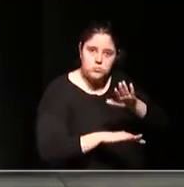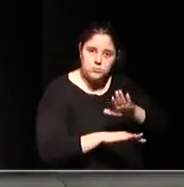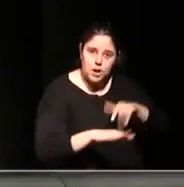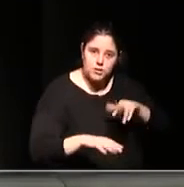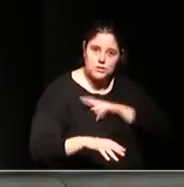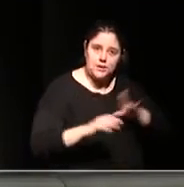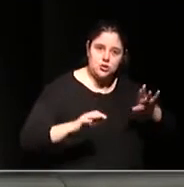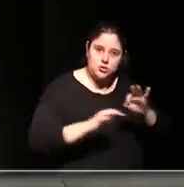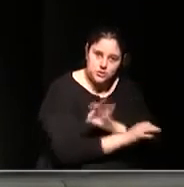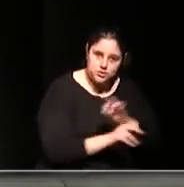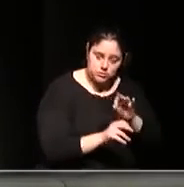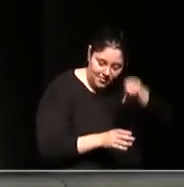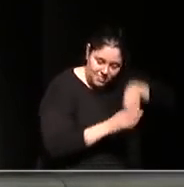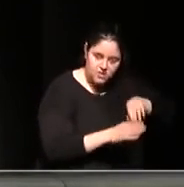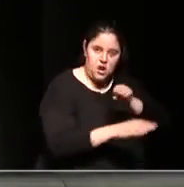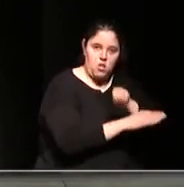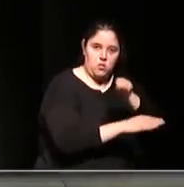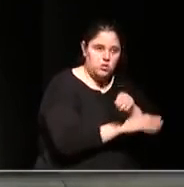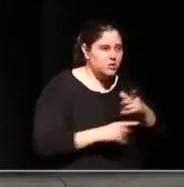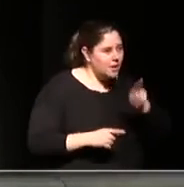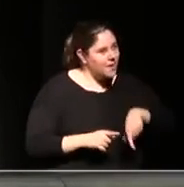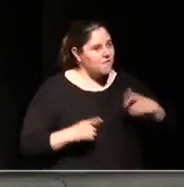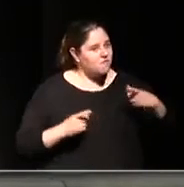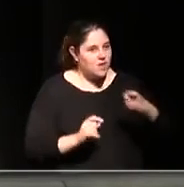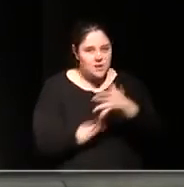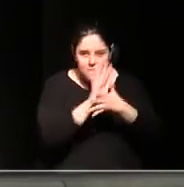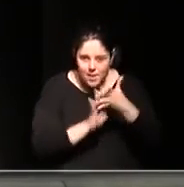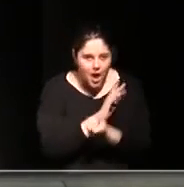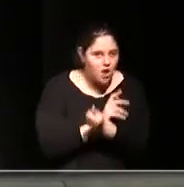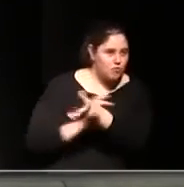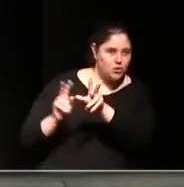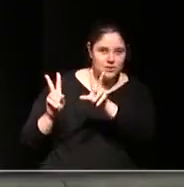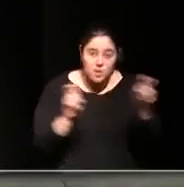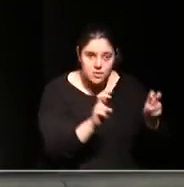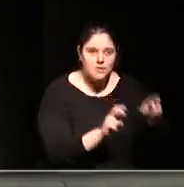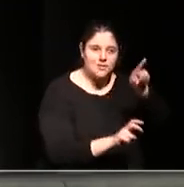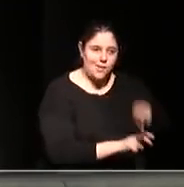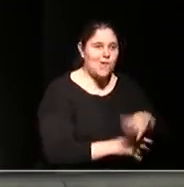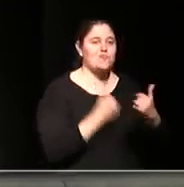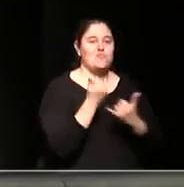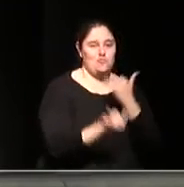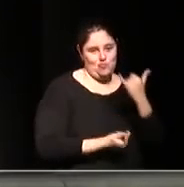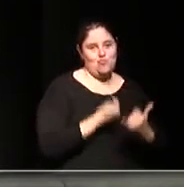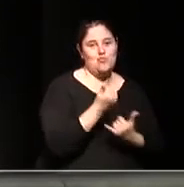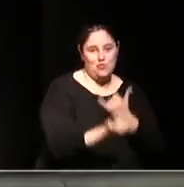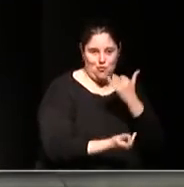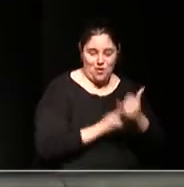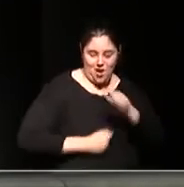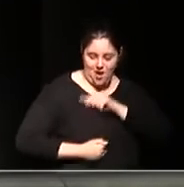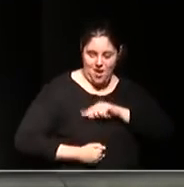en l'educació, com ens falta de parlar d'aquests elements que realment són també problemes i